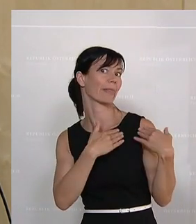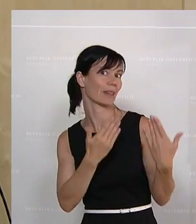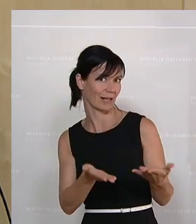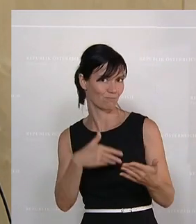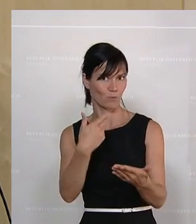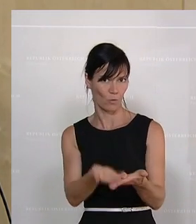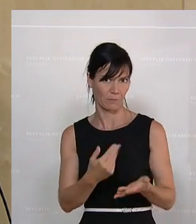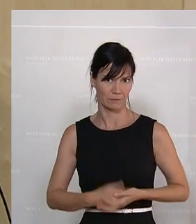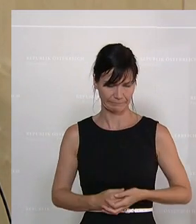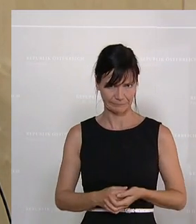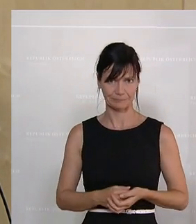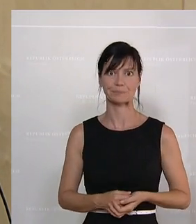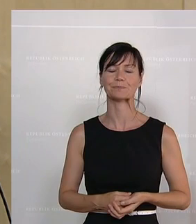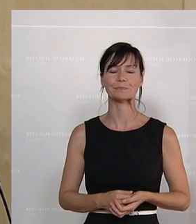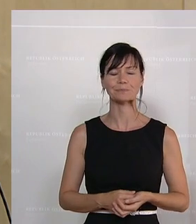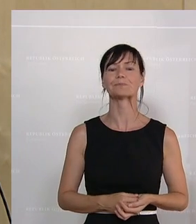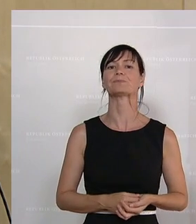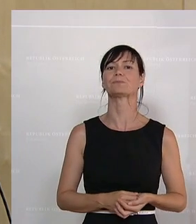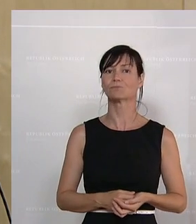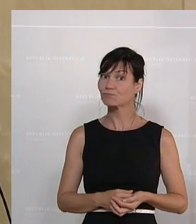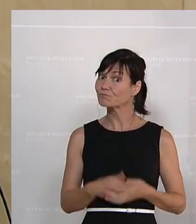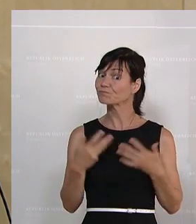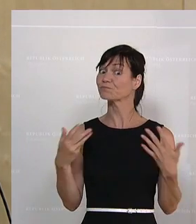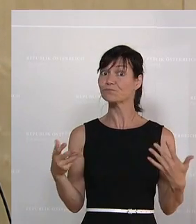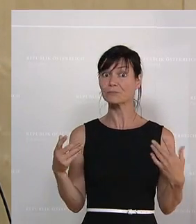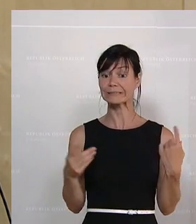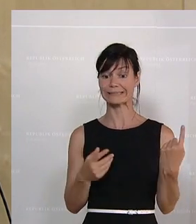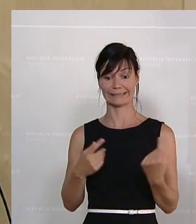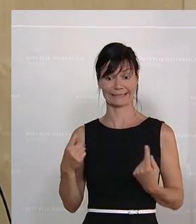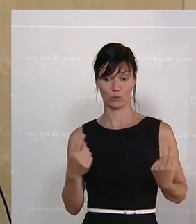situation die situation hat sicher